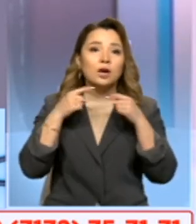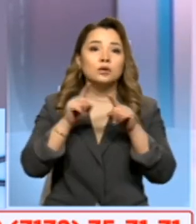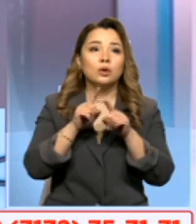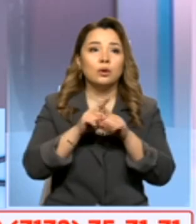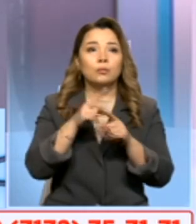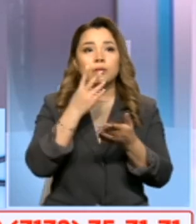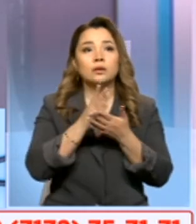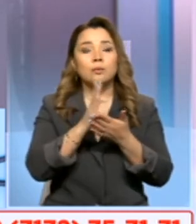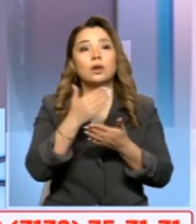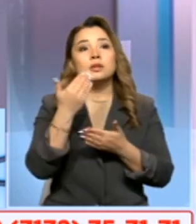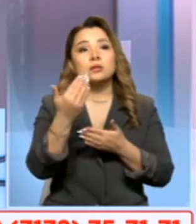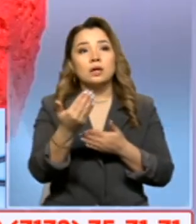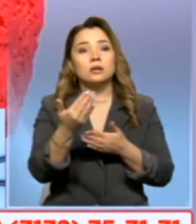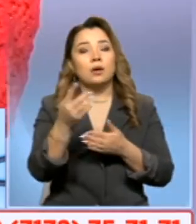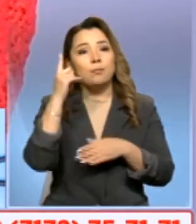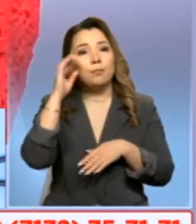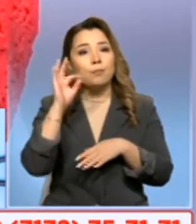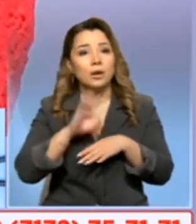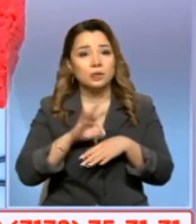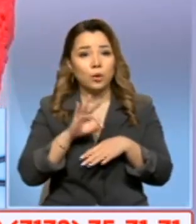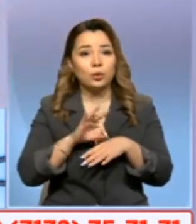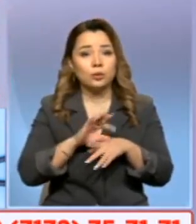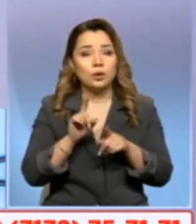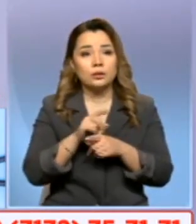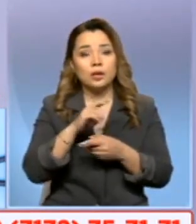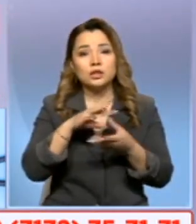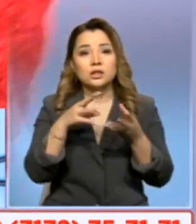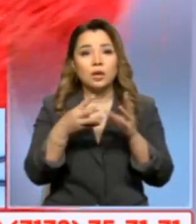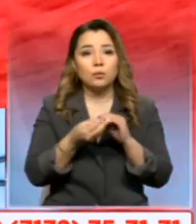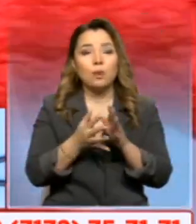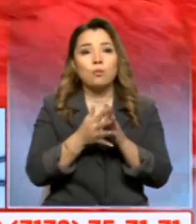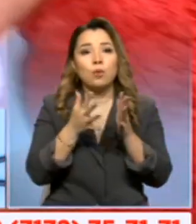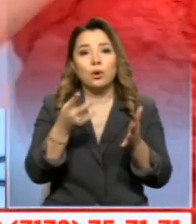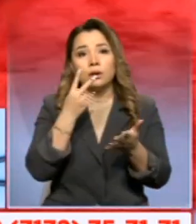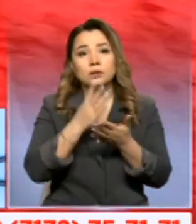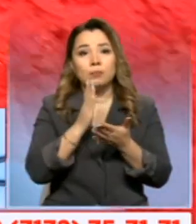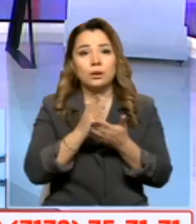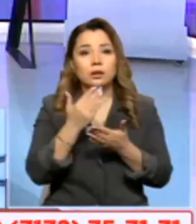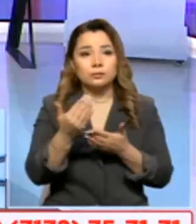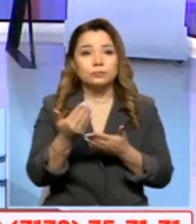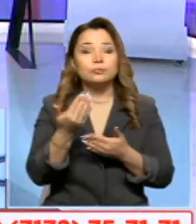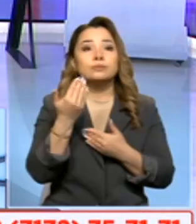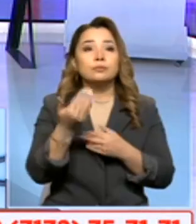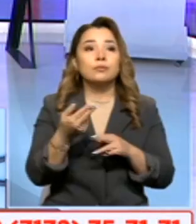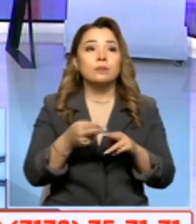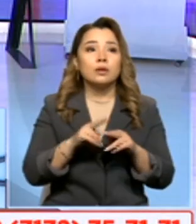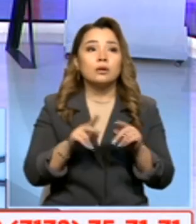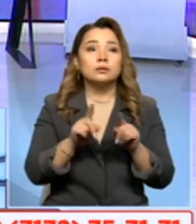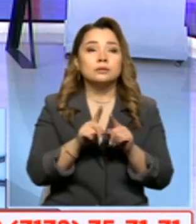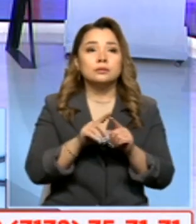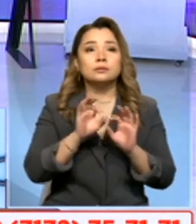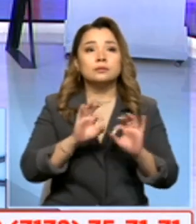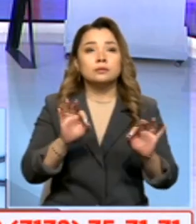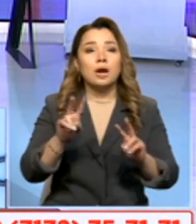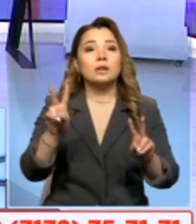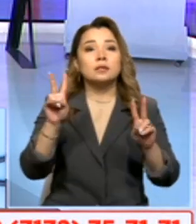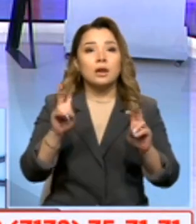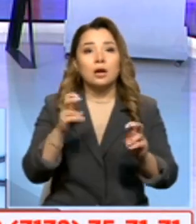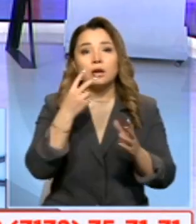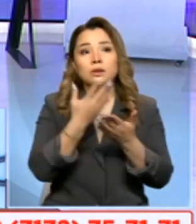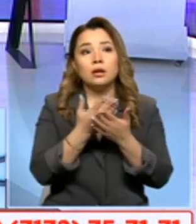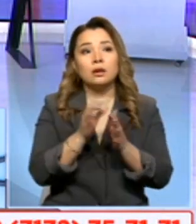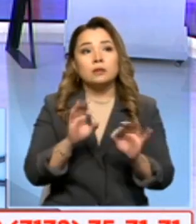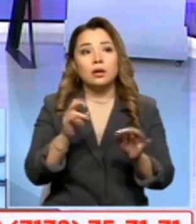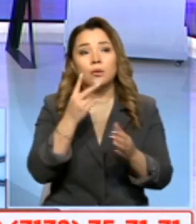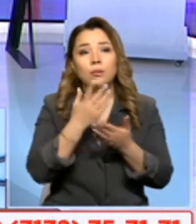болса, ол кезде сізге мына бас аурудың симптомдары да молдау болады. Сіздер мінекей тақырыпты айтып, түсіндіріп